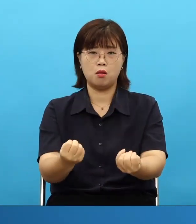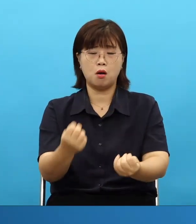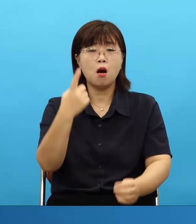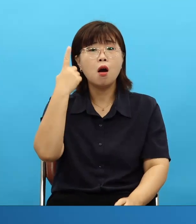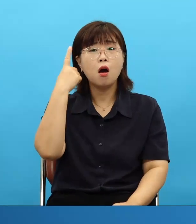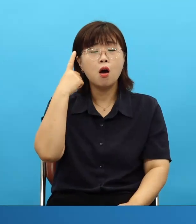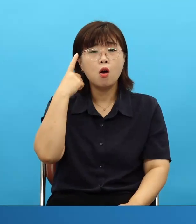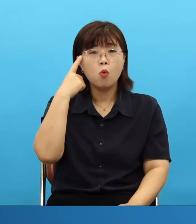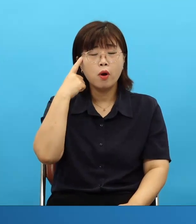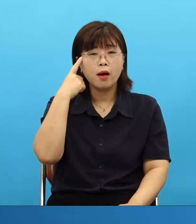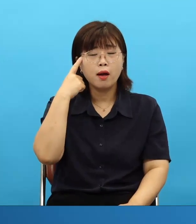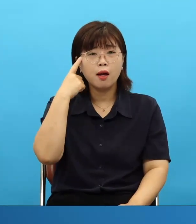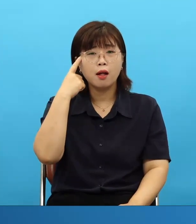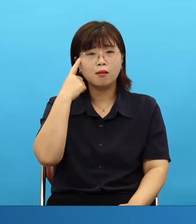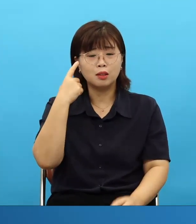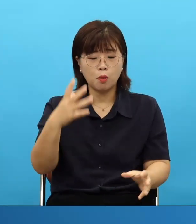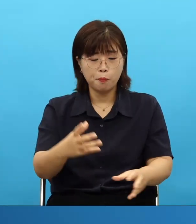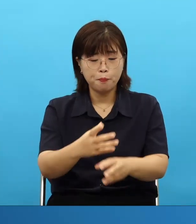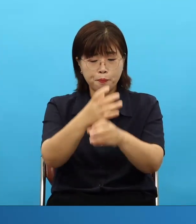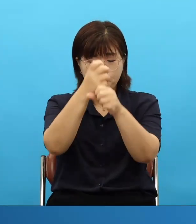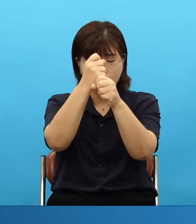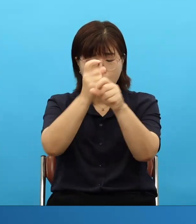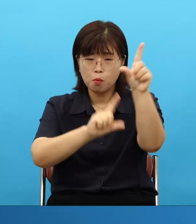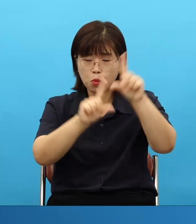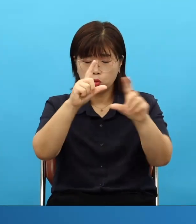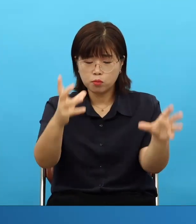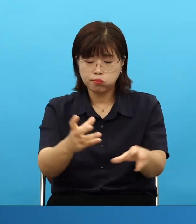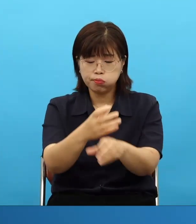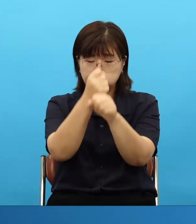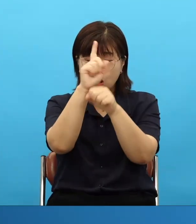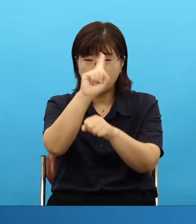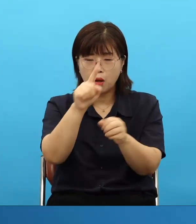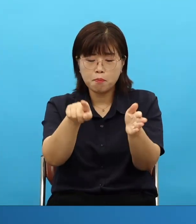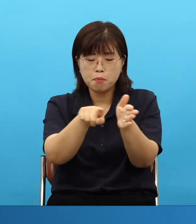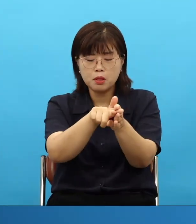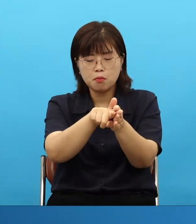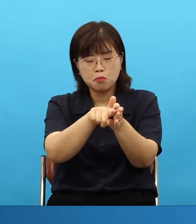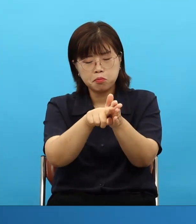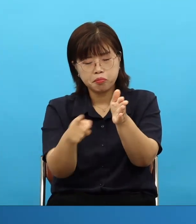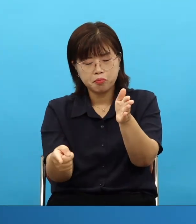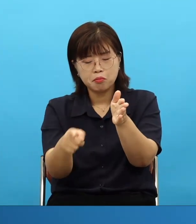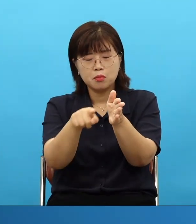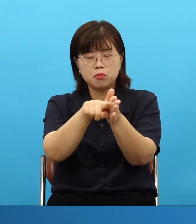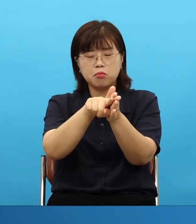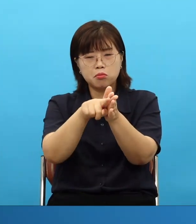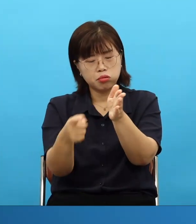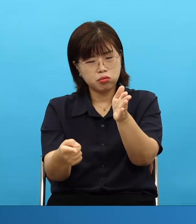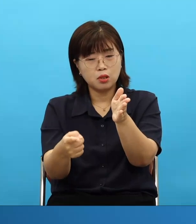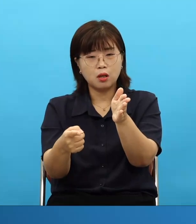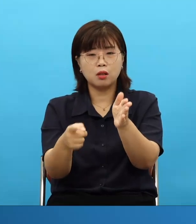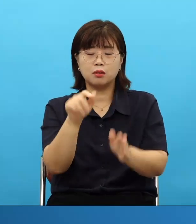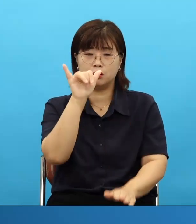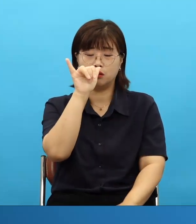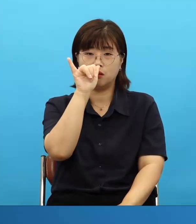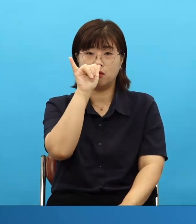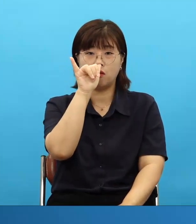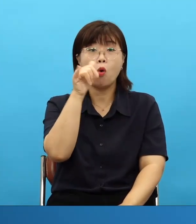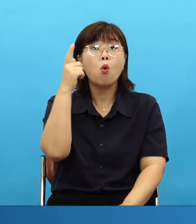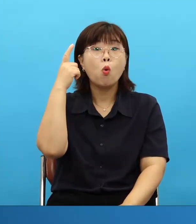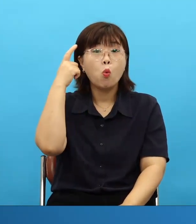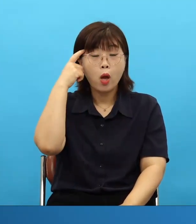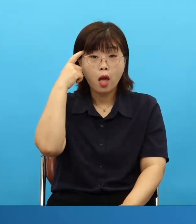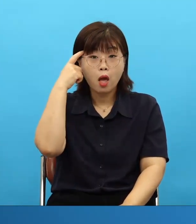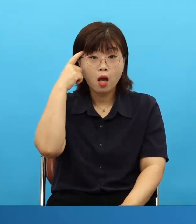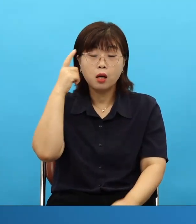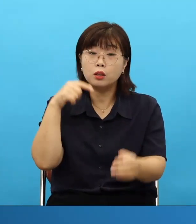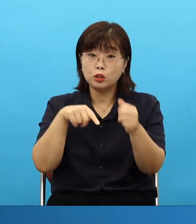this? 흔들린다 이 말이에요. They're shaking. 흔들릴 필요 없습니다. But there's no need for you to shake in your faith. 여러분은 오늘 하나님의 절대